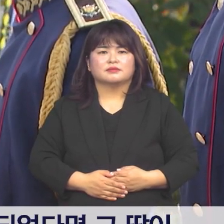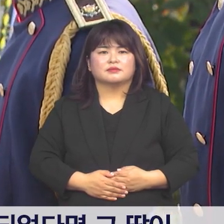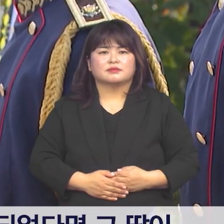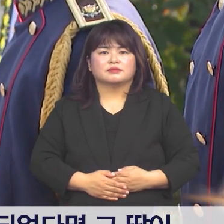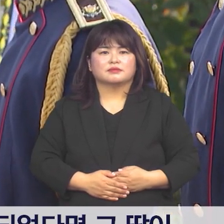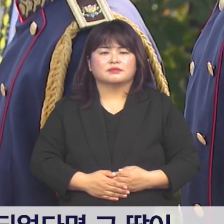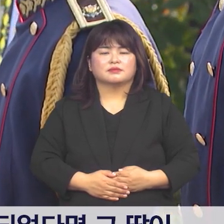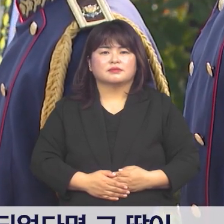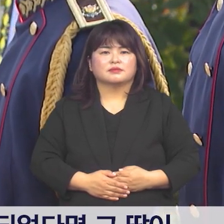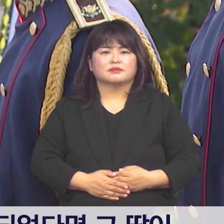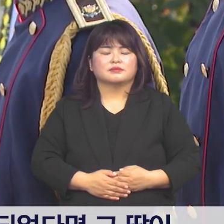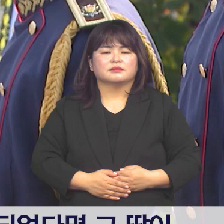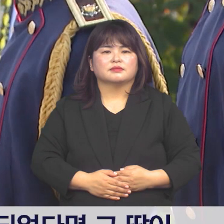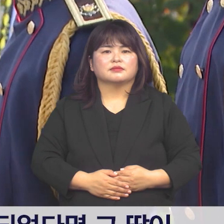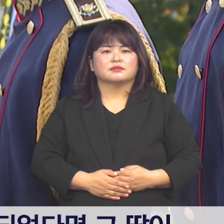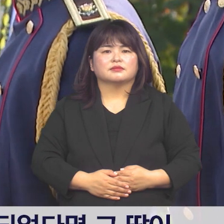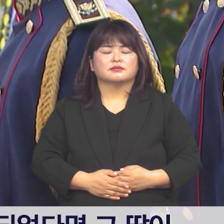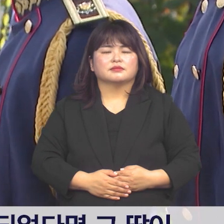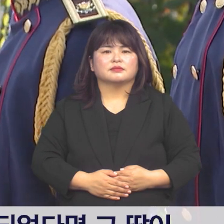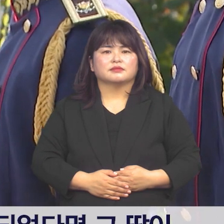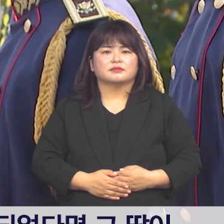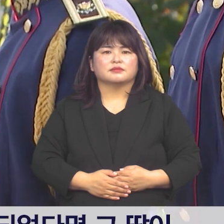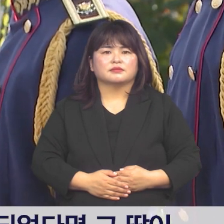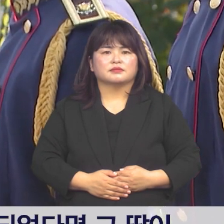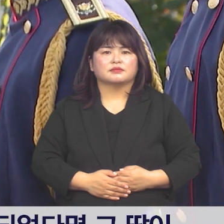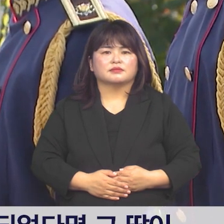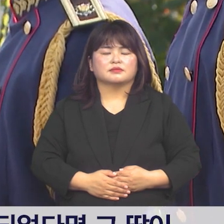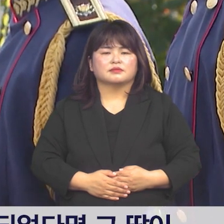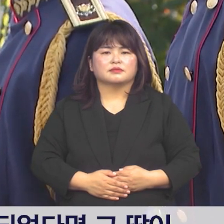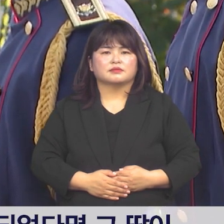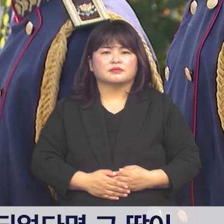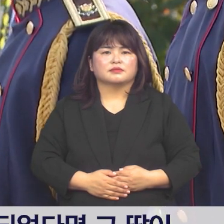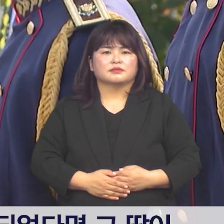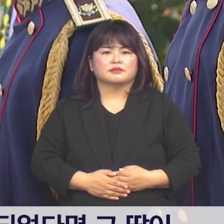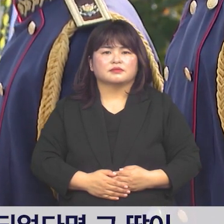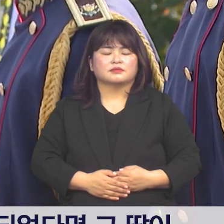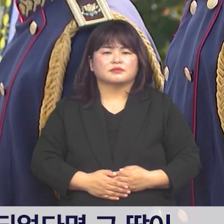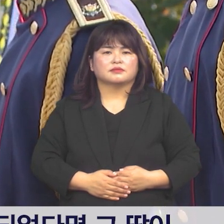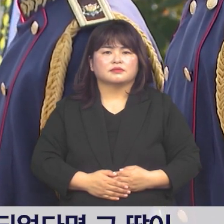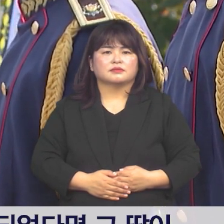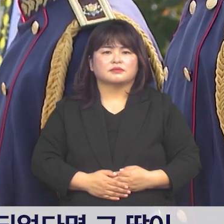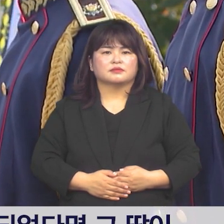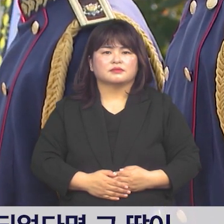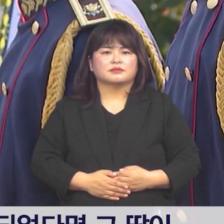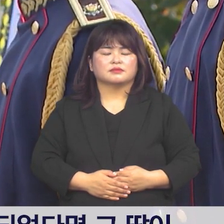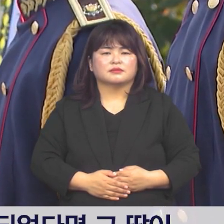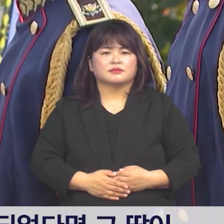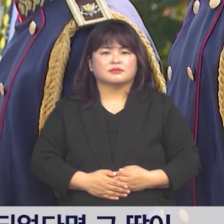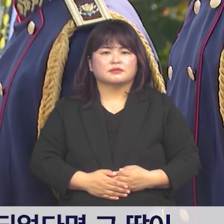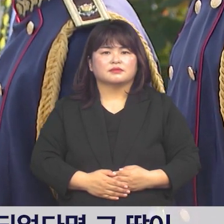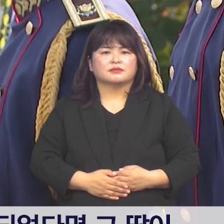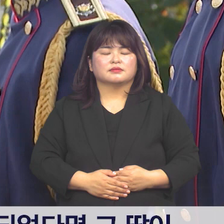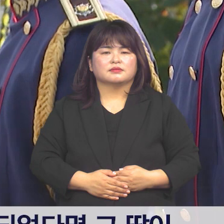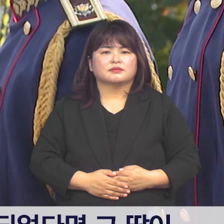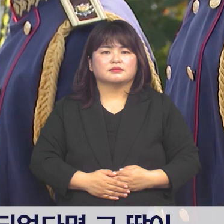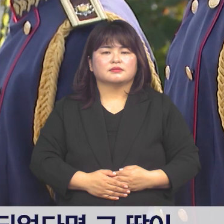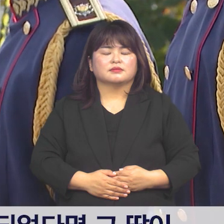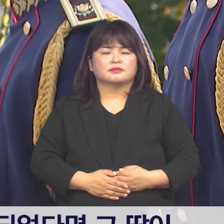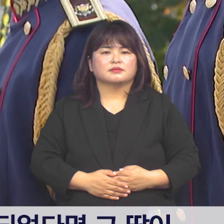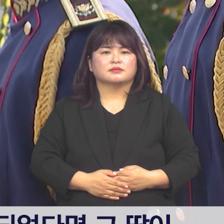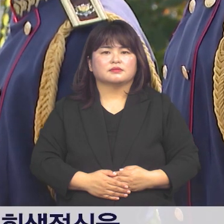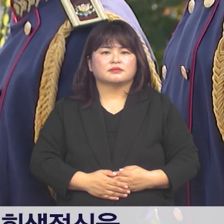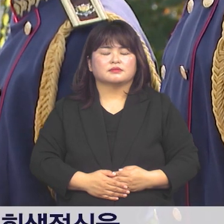artık sizin de eviniz, toprağınız olur. Mehmetçiklerimiz bu dost topraklarda, ikinci vatanlarında huzur